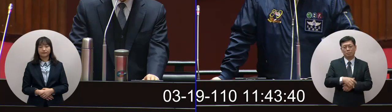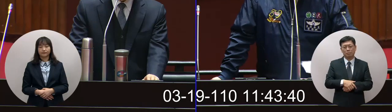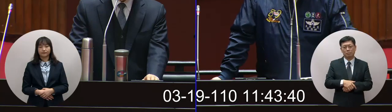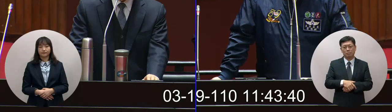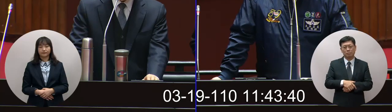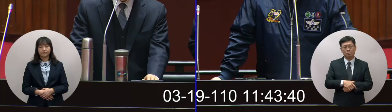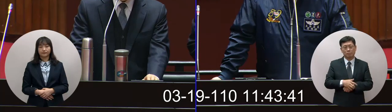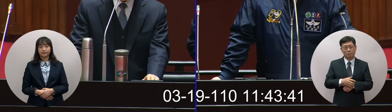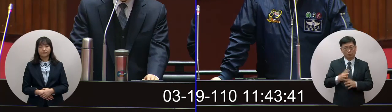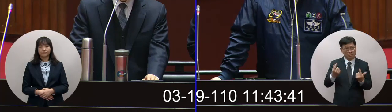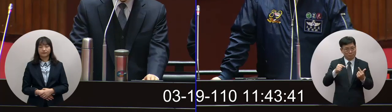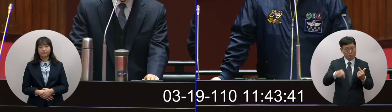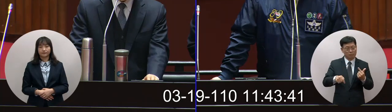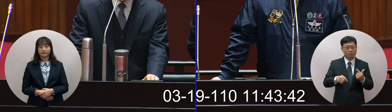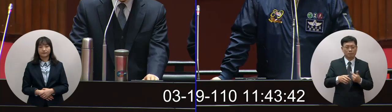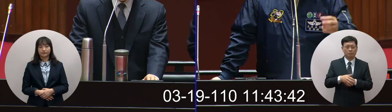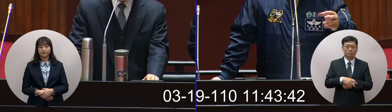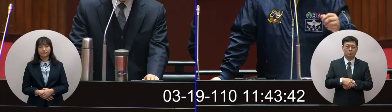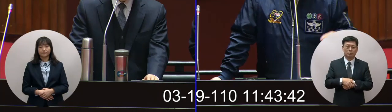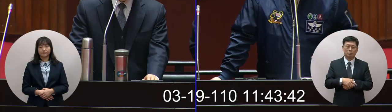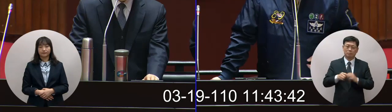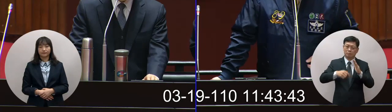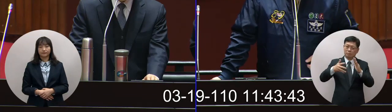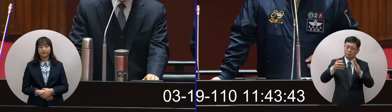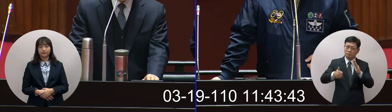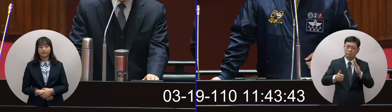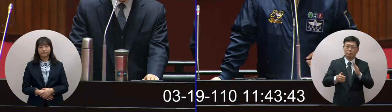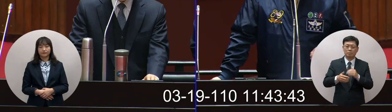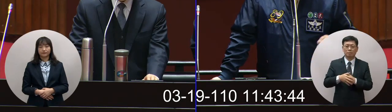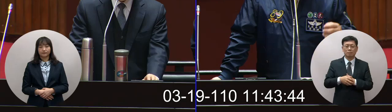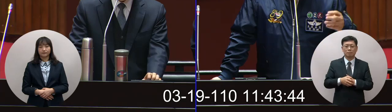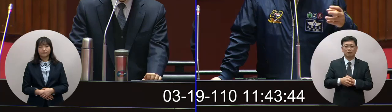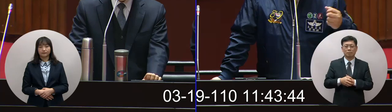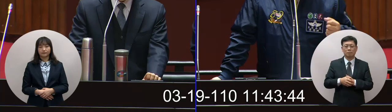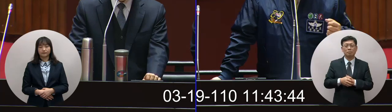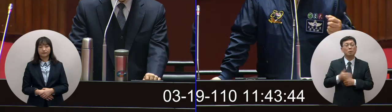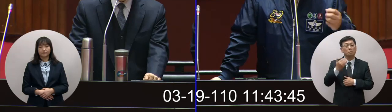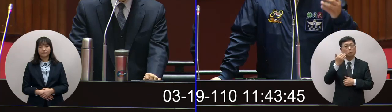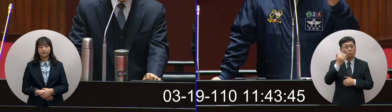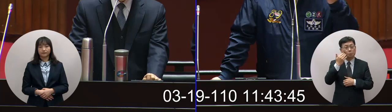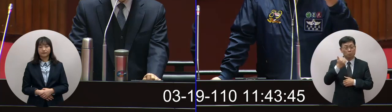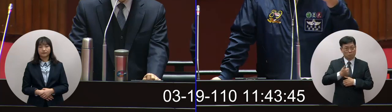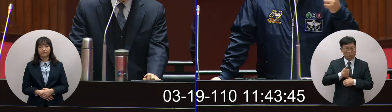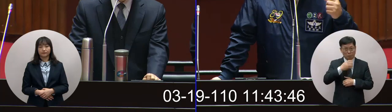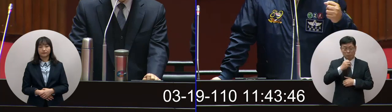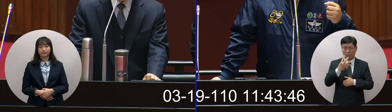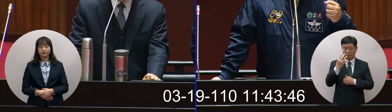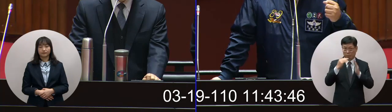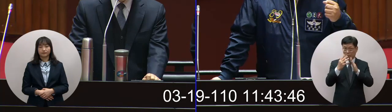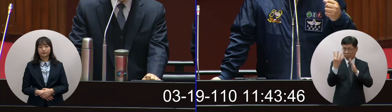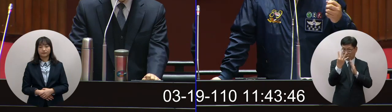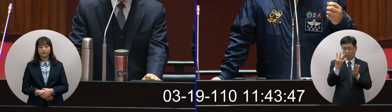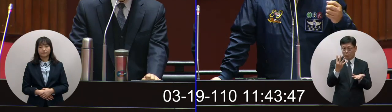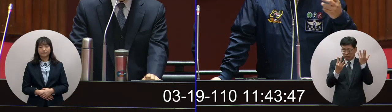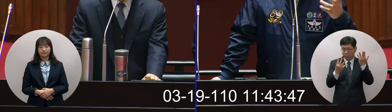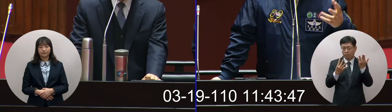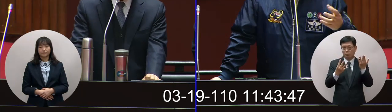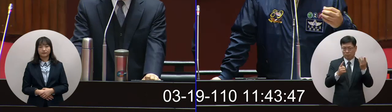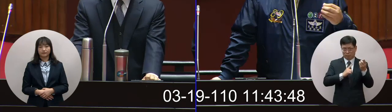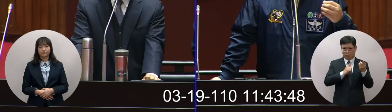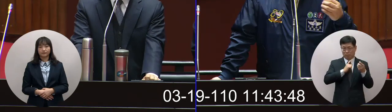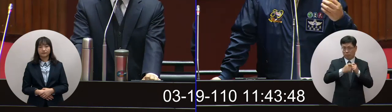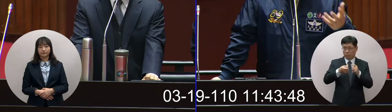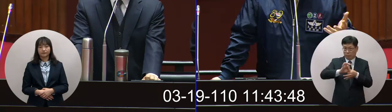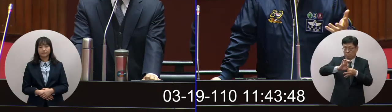以在这个部分，当然，院长，因为假如说持有4户以上的囤